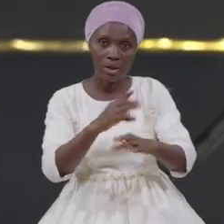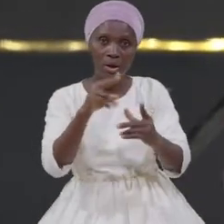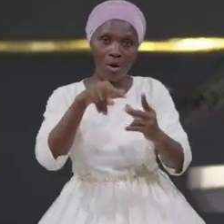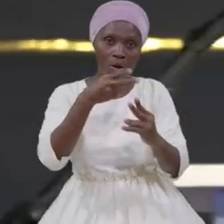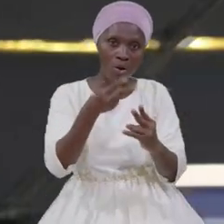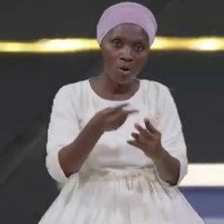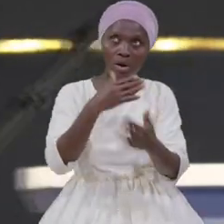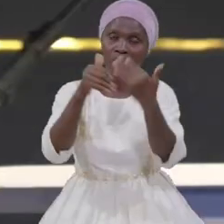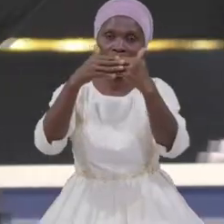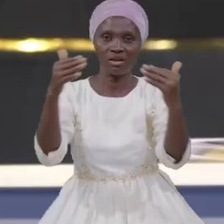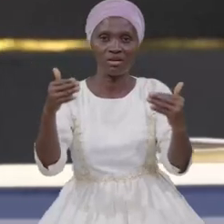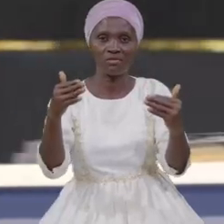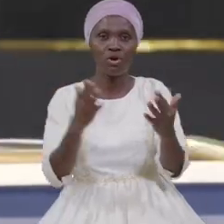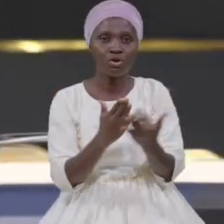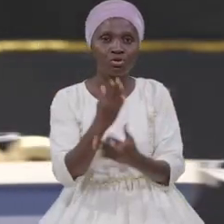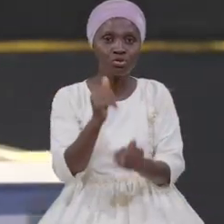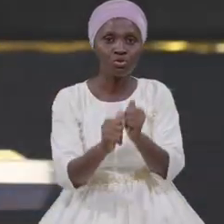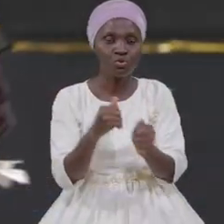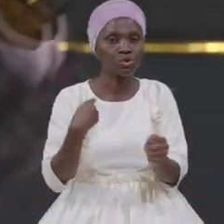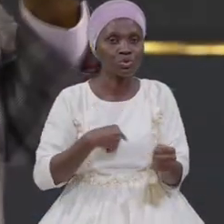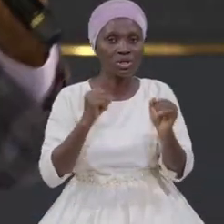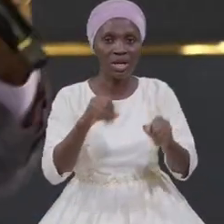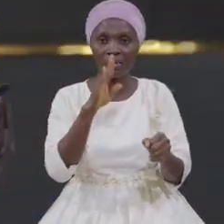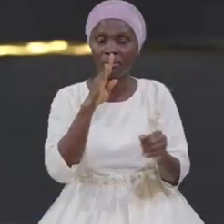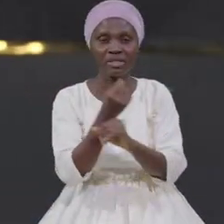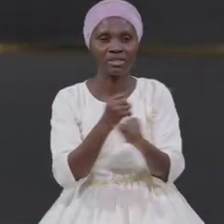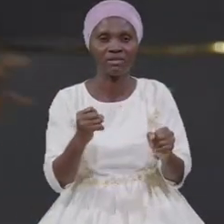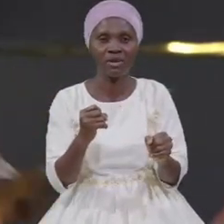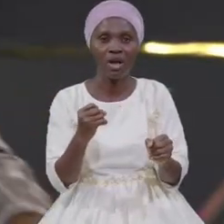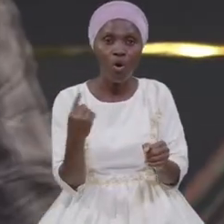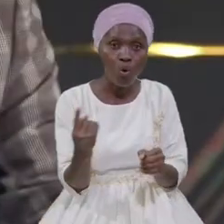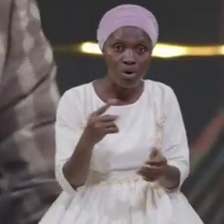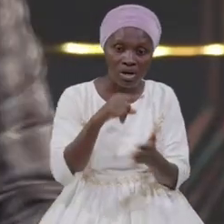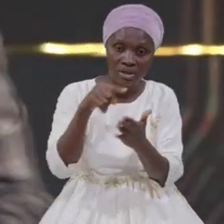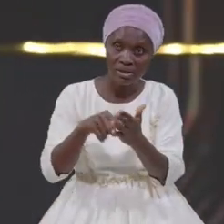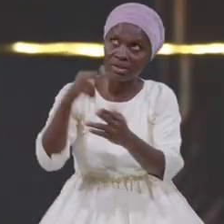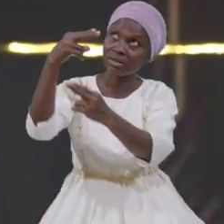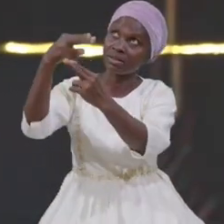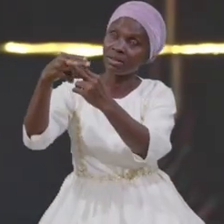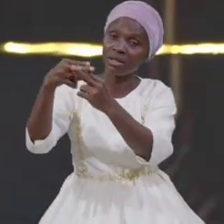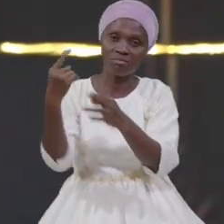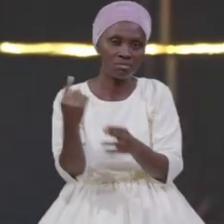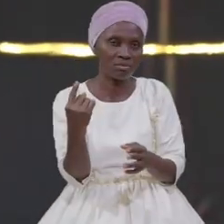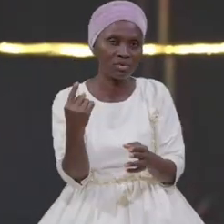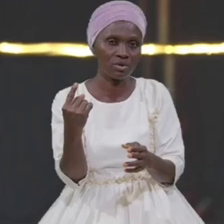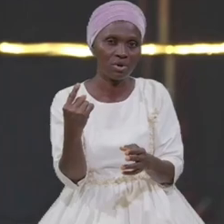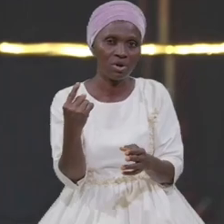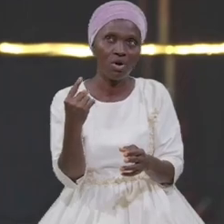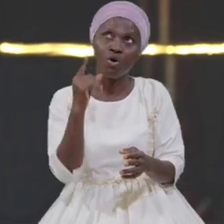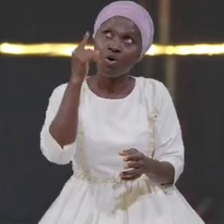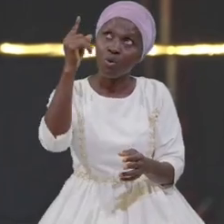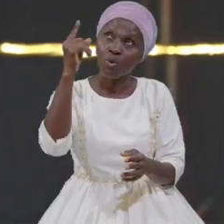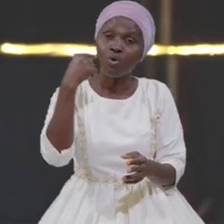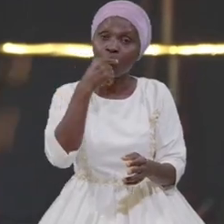être sauvés. C'est ce nom, le nom seul de celui qui est mort pour